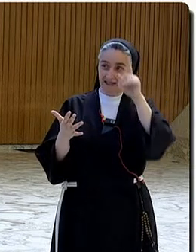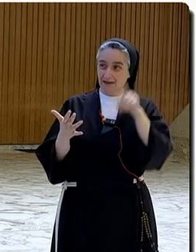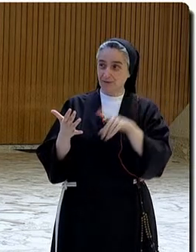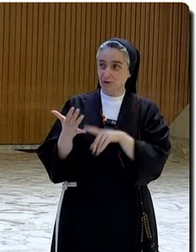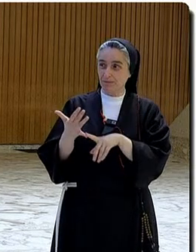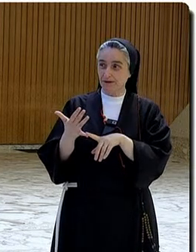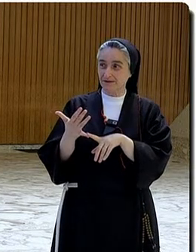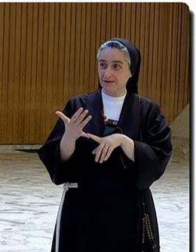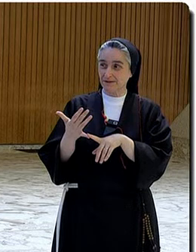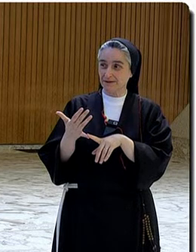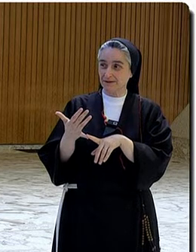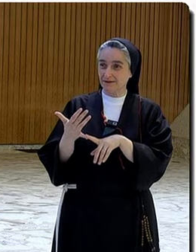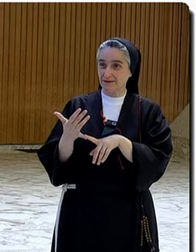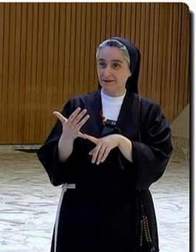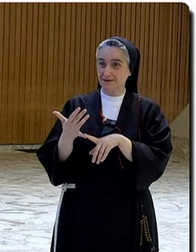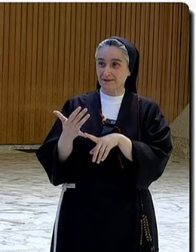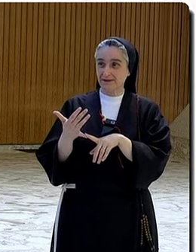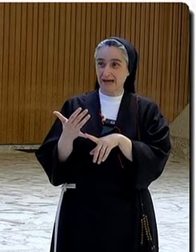tedesco.